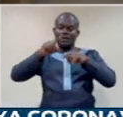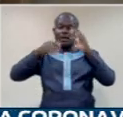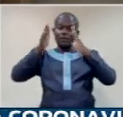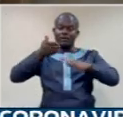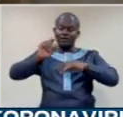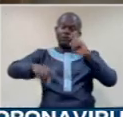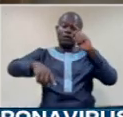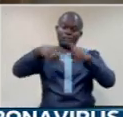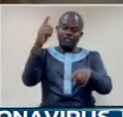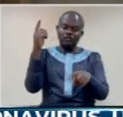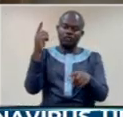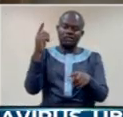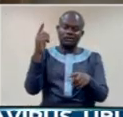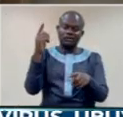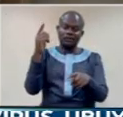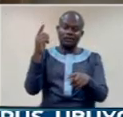bishwe